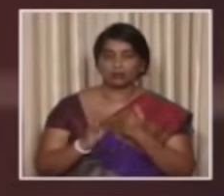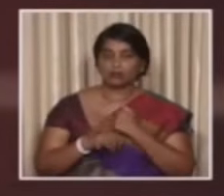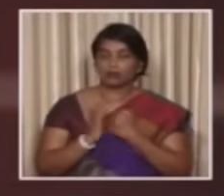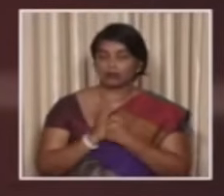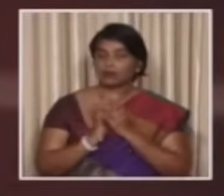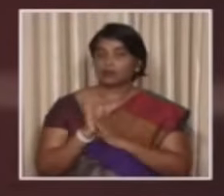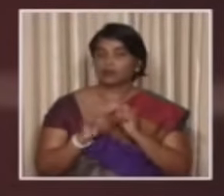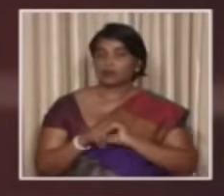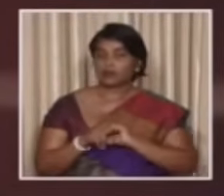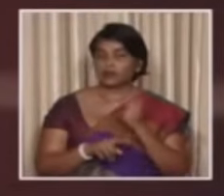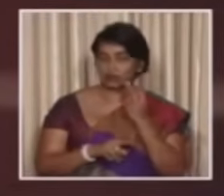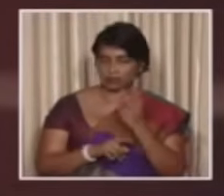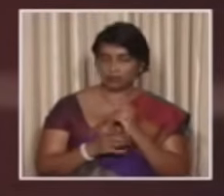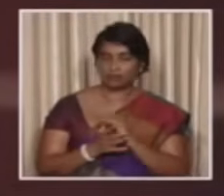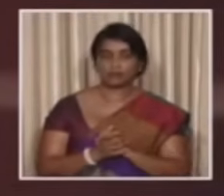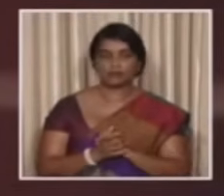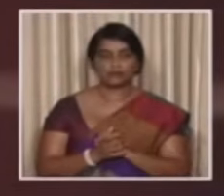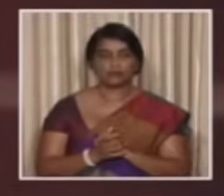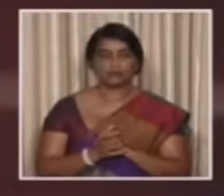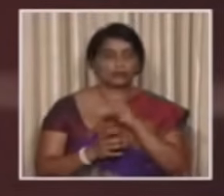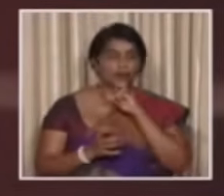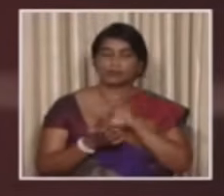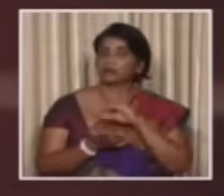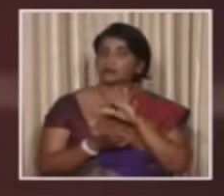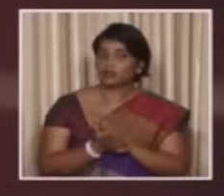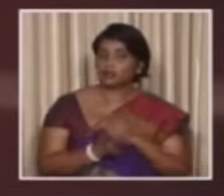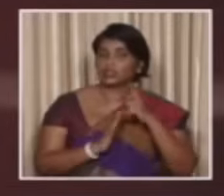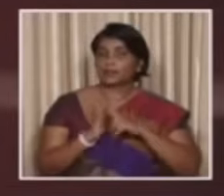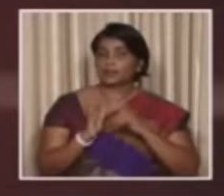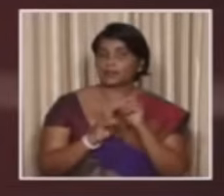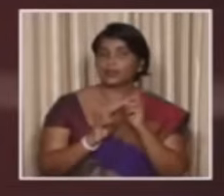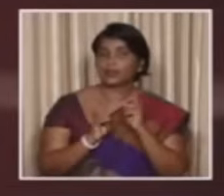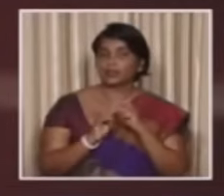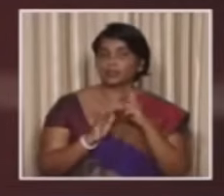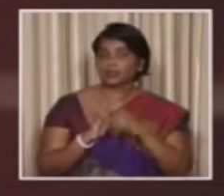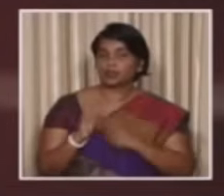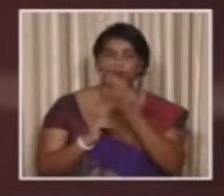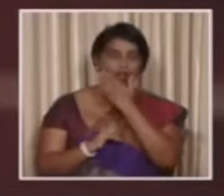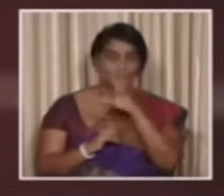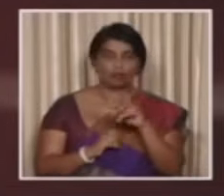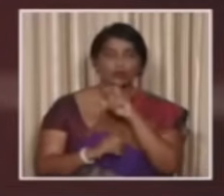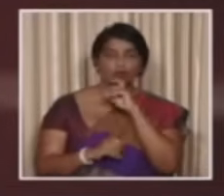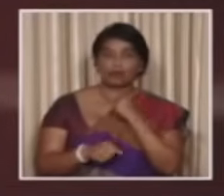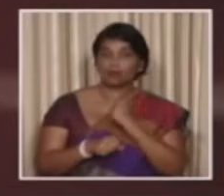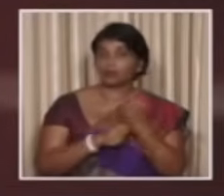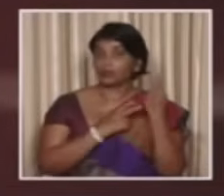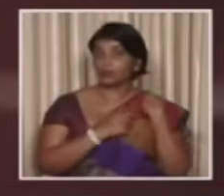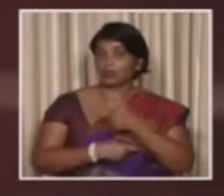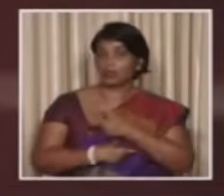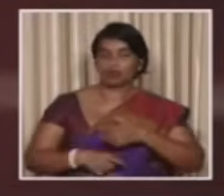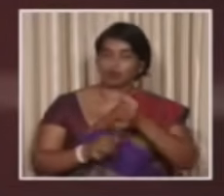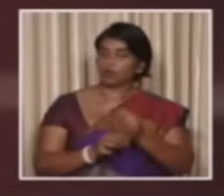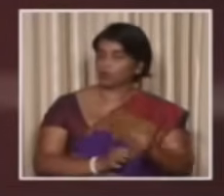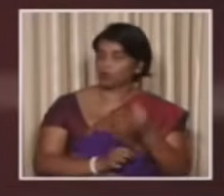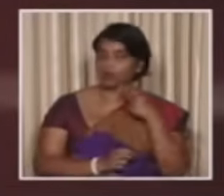ශ්‍රේෂ්ඨාධිකරණ නඩු තීන්දුව දෙකක් දුන්නා. ඒක නඩු තීන්දුවකින් තමයි ඔය ජයසුන්දර මහත්මයා එළියට දැම්මේ. රජයේ කිසිදු තනතුරක් දරන්න තහනම්